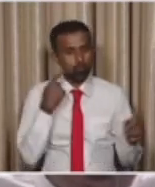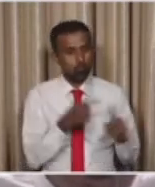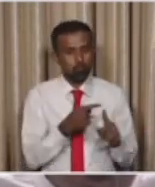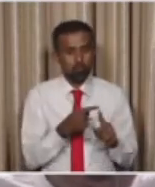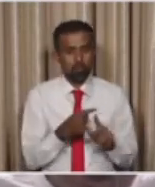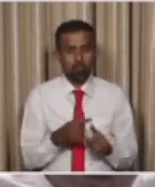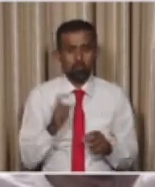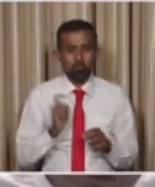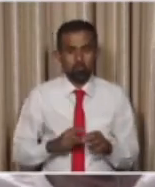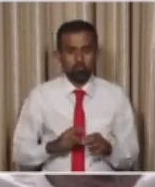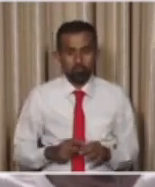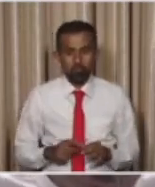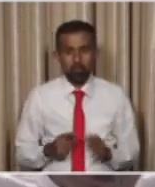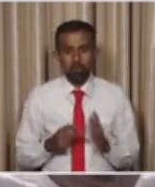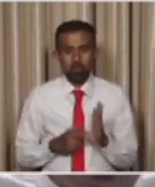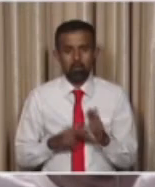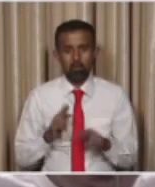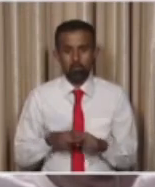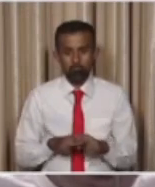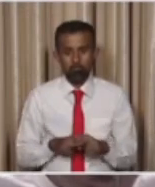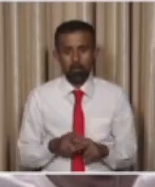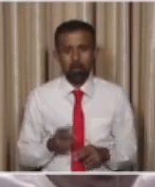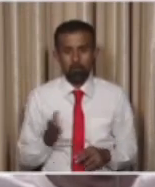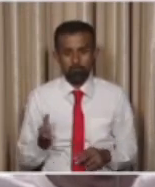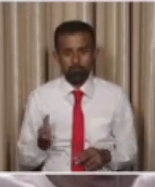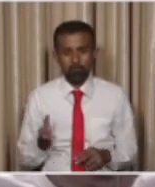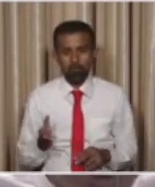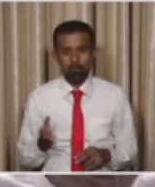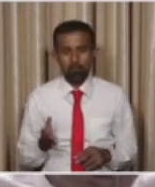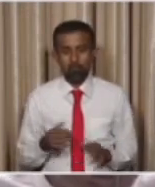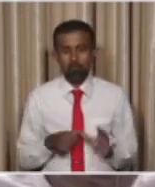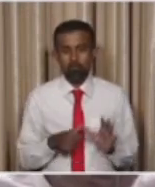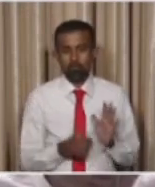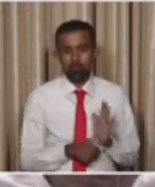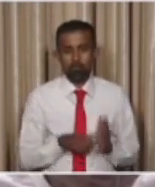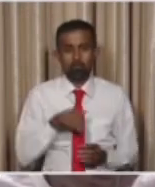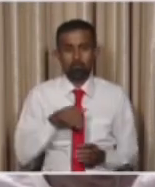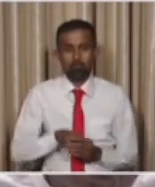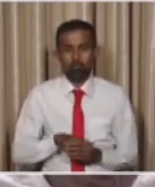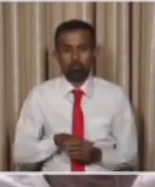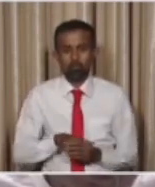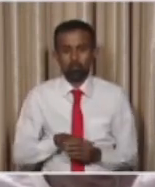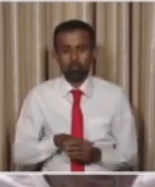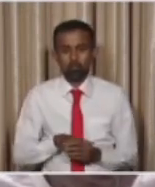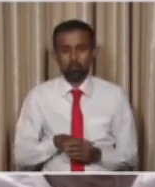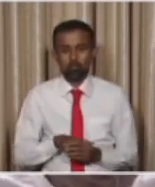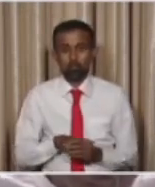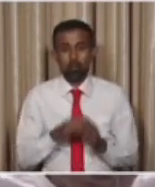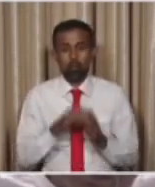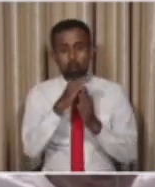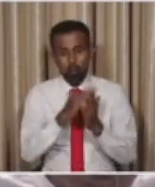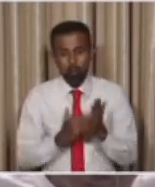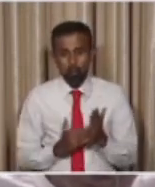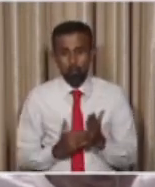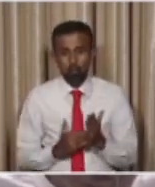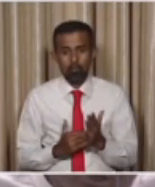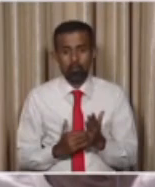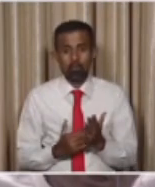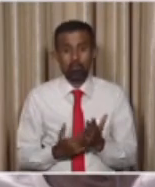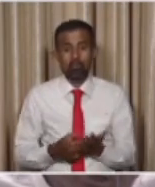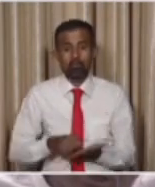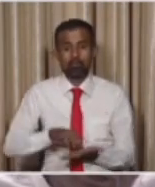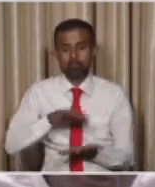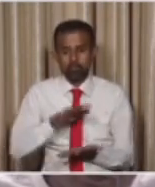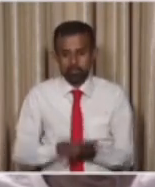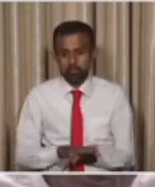බරපතල කාරණා කරන්නාවක් මේ IMF වට්ටෝරුවේ තියෙනවා. දැන් මේ පන තුලින් කරන්නේ මොකද්ද? මේ වට්ටෝරුව නික්ටාවටම